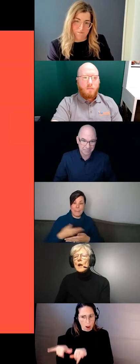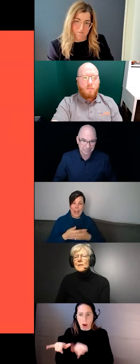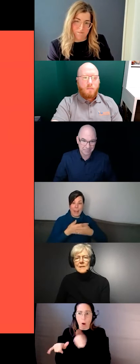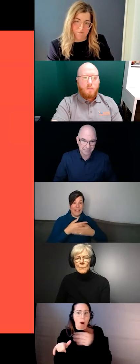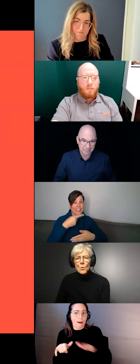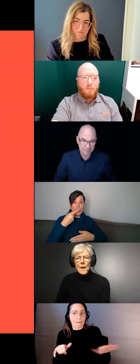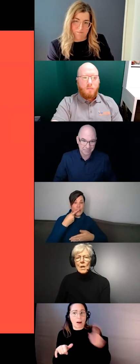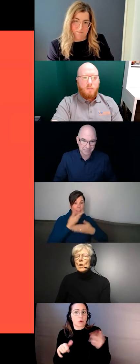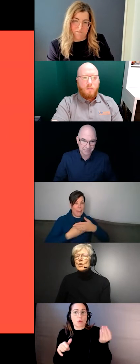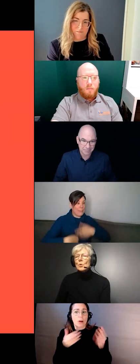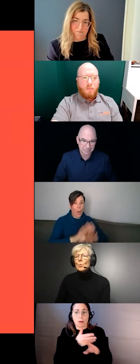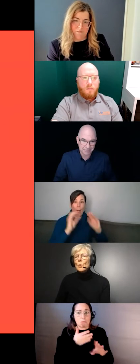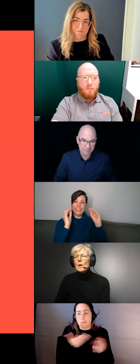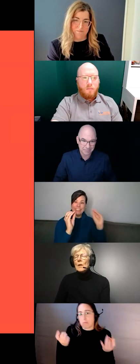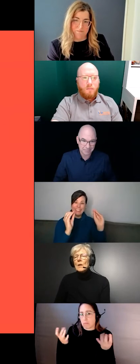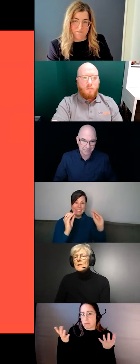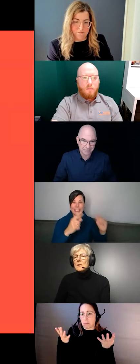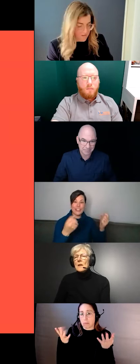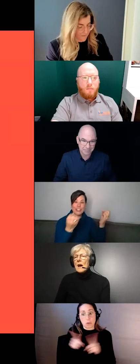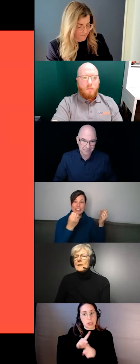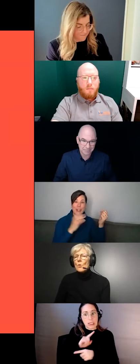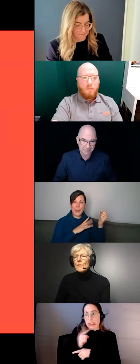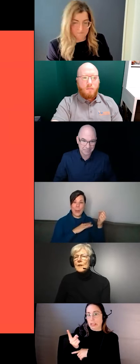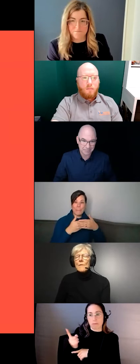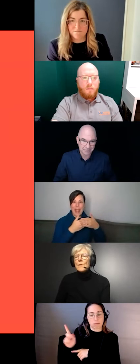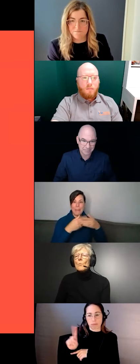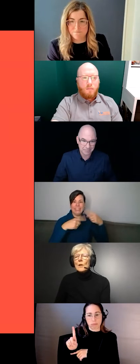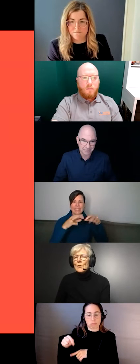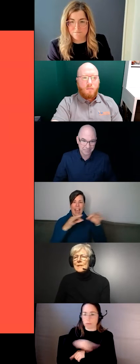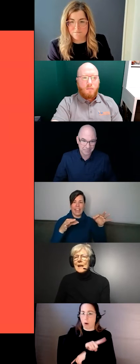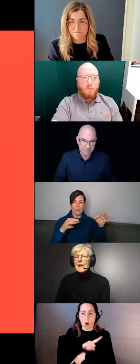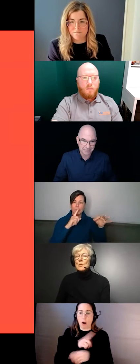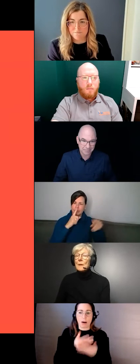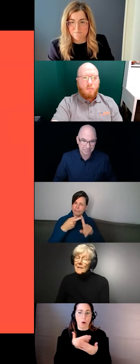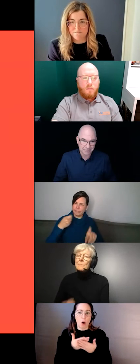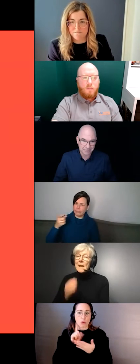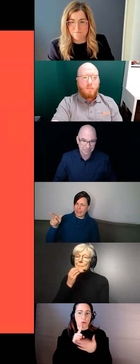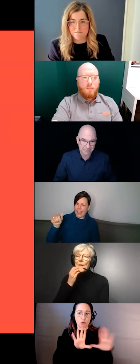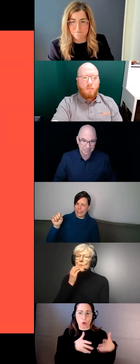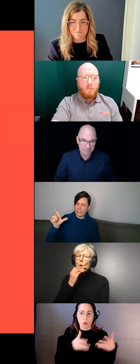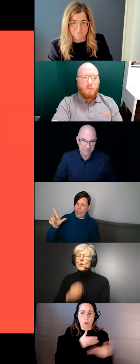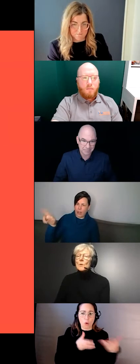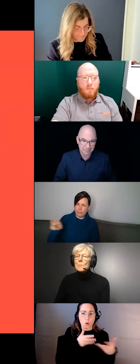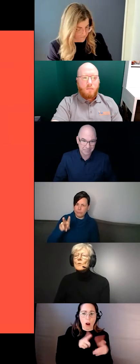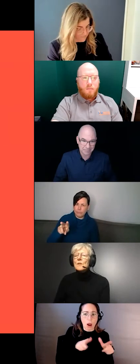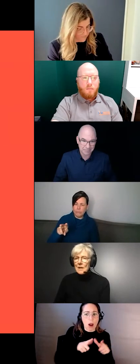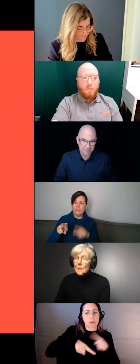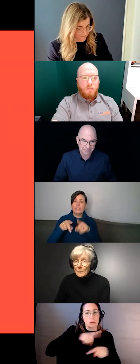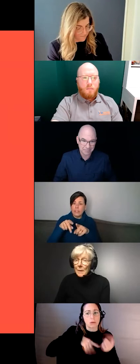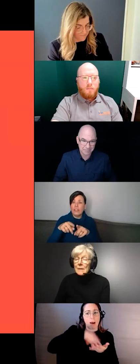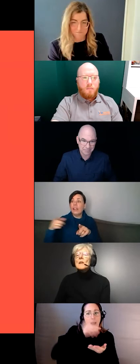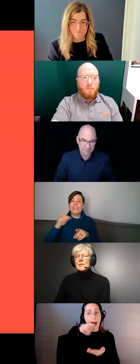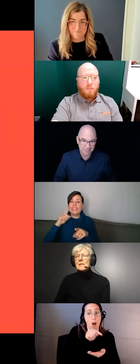qui n'a pas accès aux enfants sourds souvent. Et ils encouragent de ne pas les envoyer dans des écoles